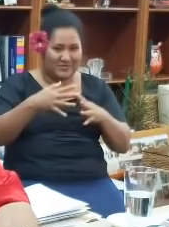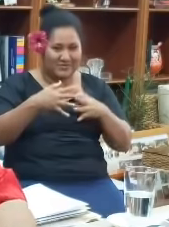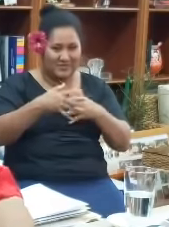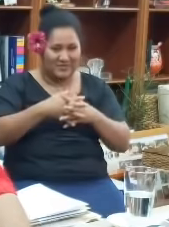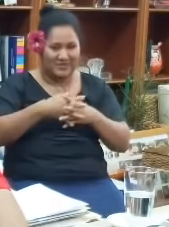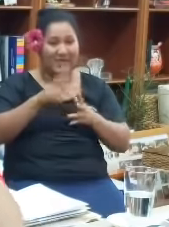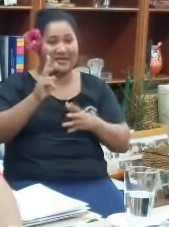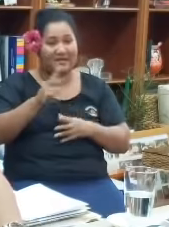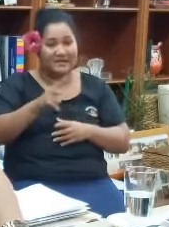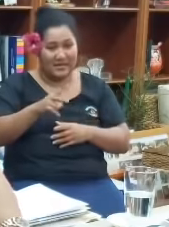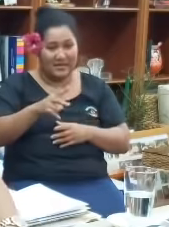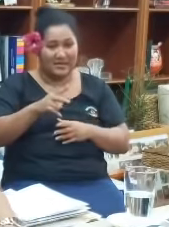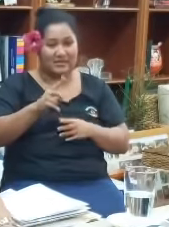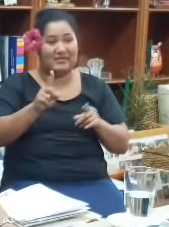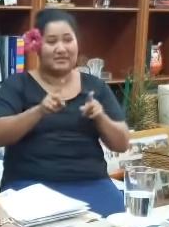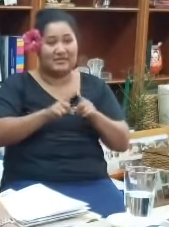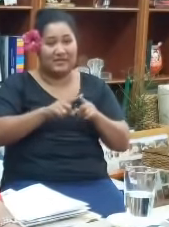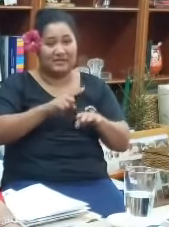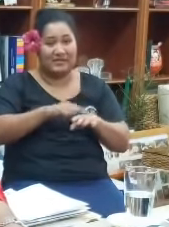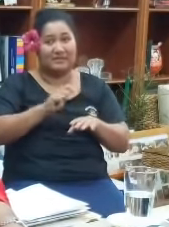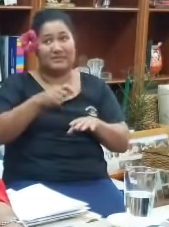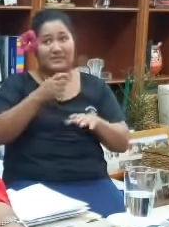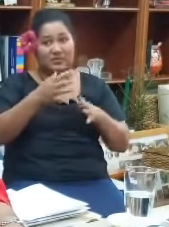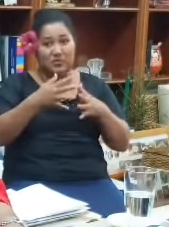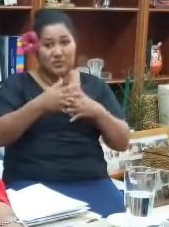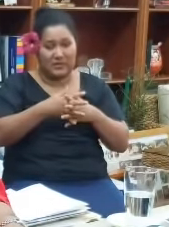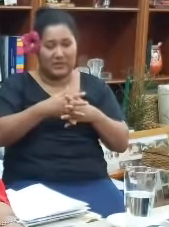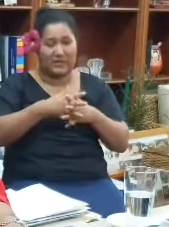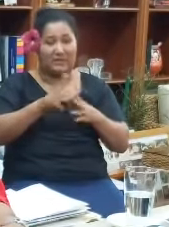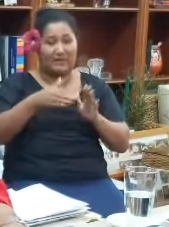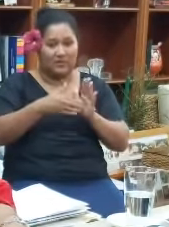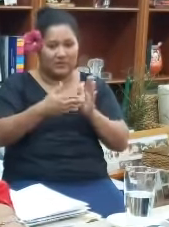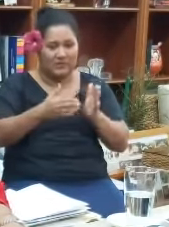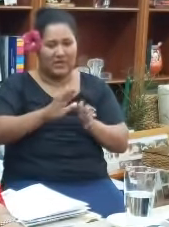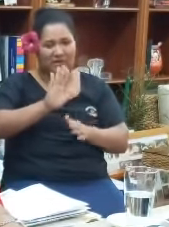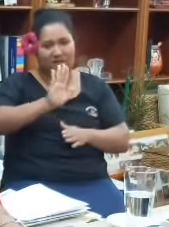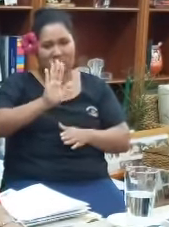ia o lia fo ile taimi masani ile va yaso ko ai mole taimi nei fa so ifo ia